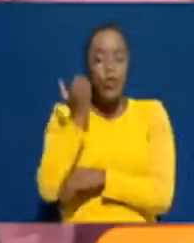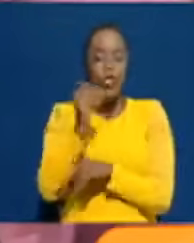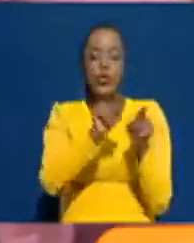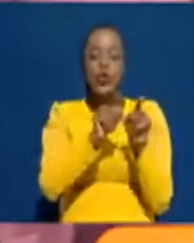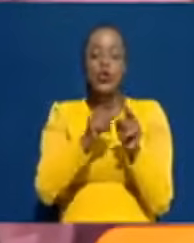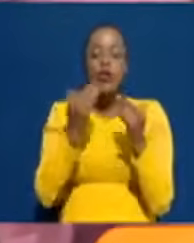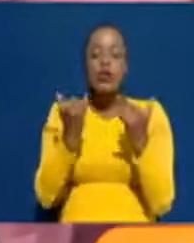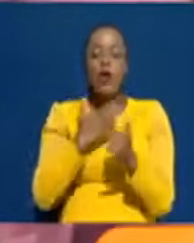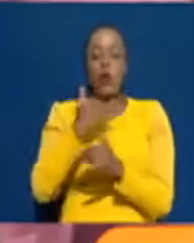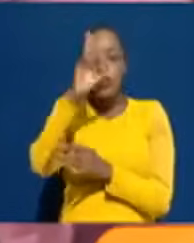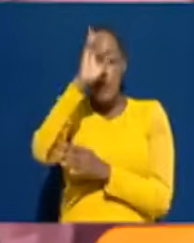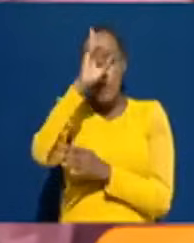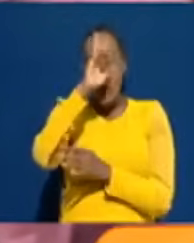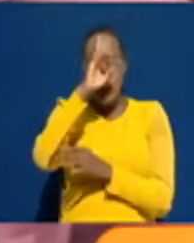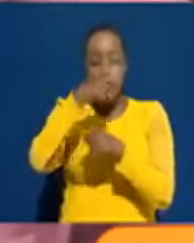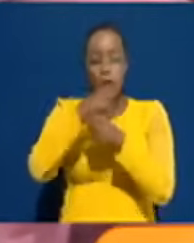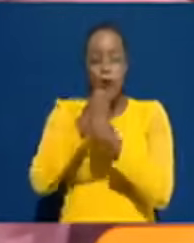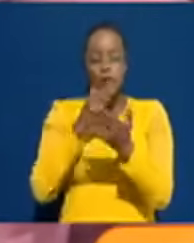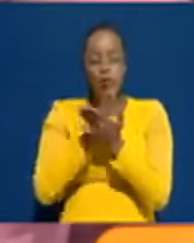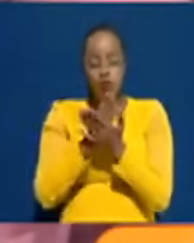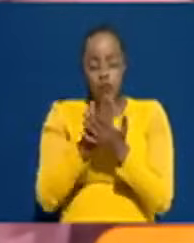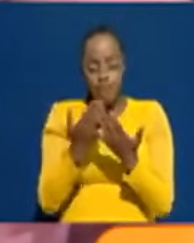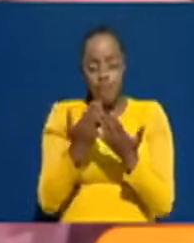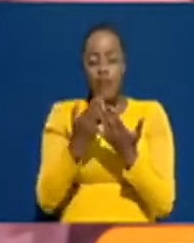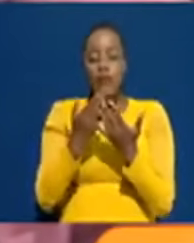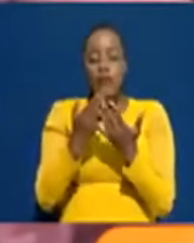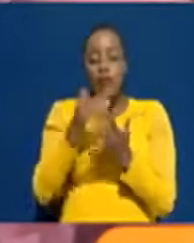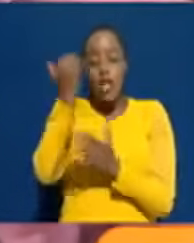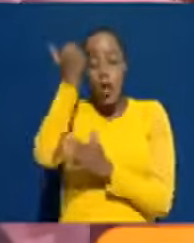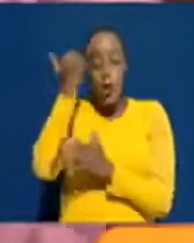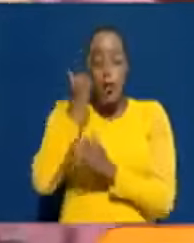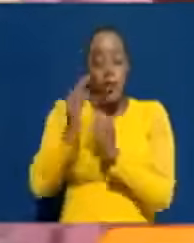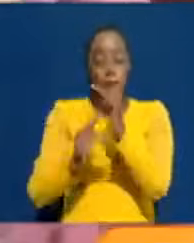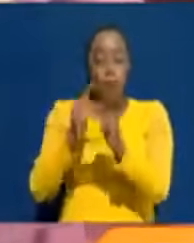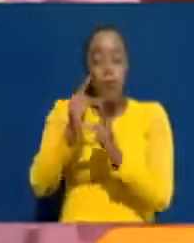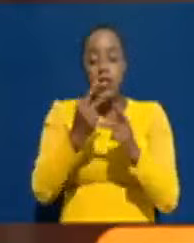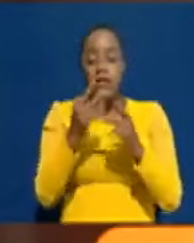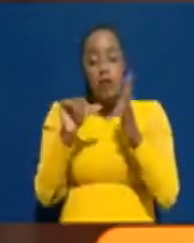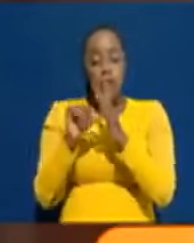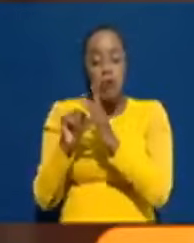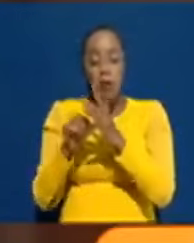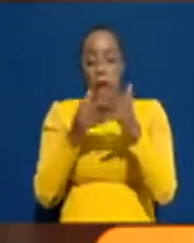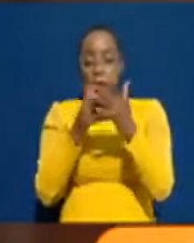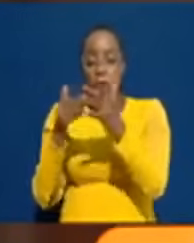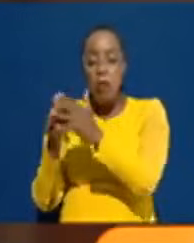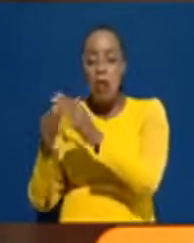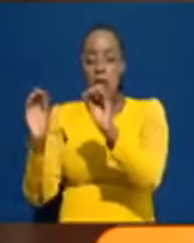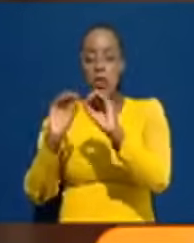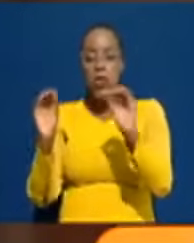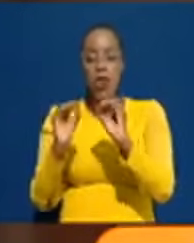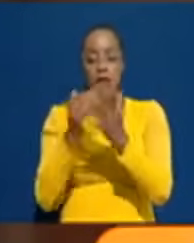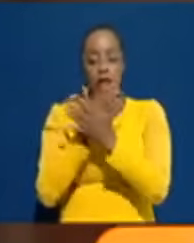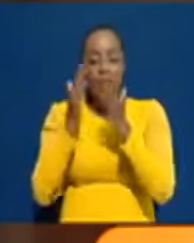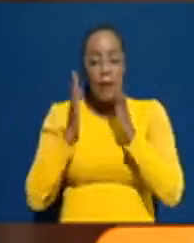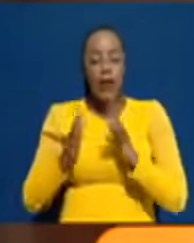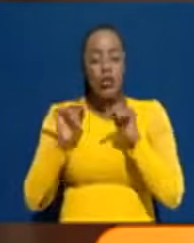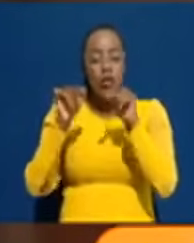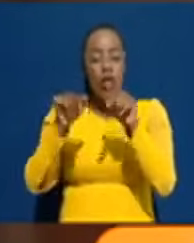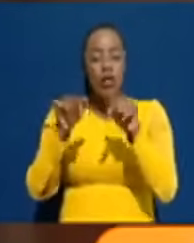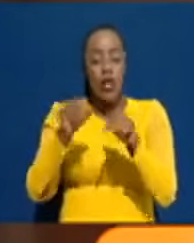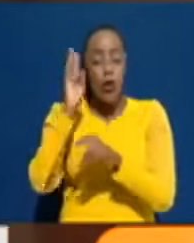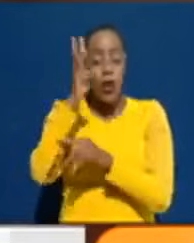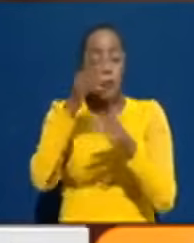akitaka maafisa wa usalama kuhakikisha kuwa shughuli za mahakama hazitatizwi. No accused person shall